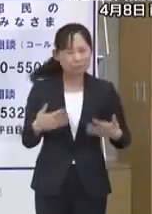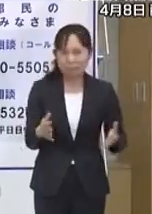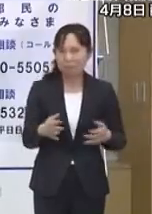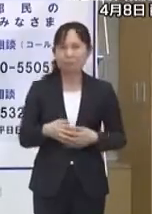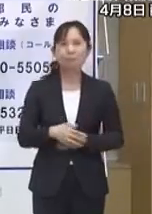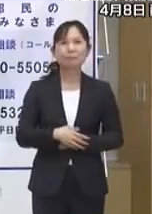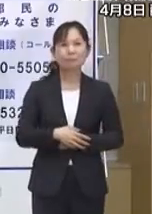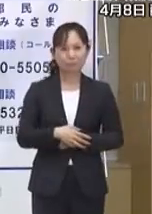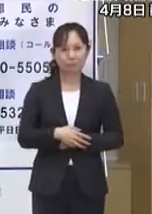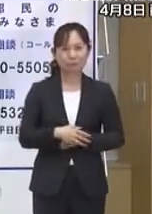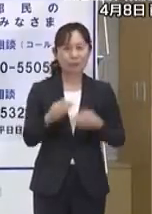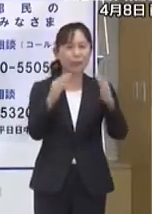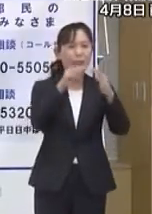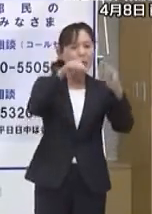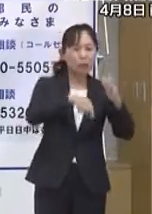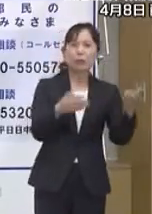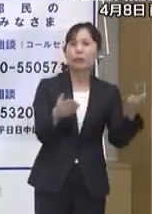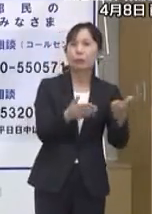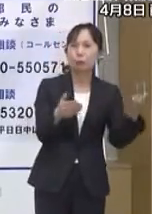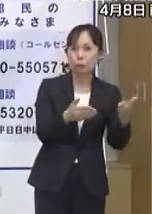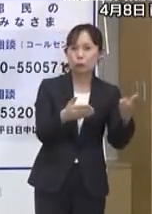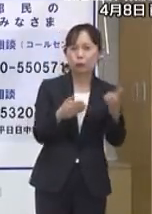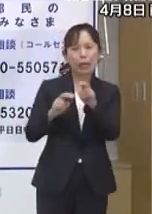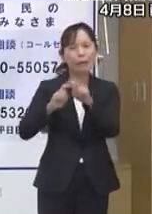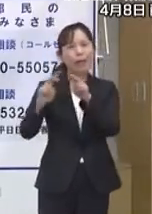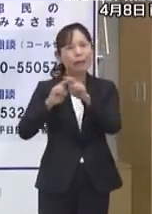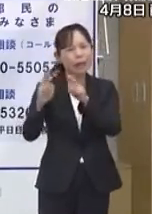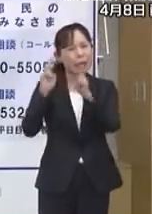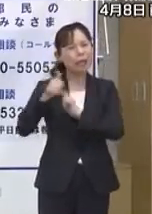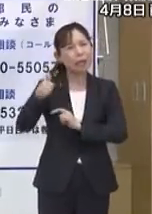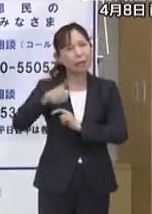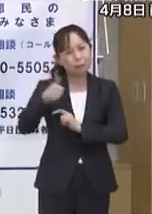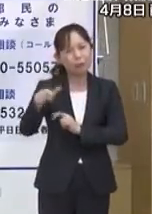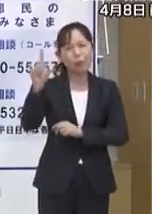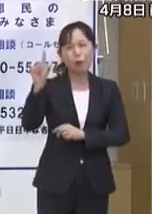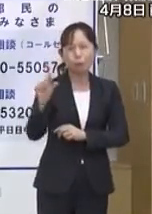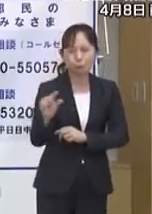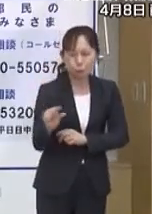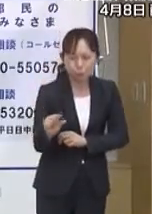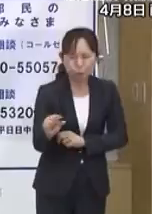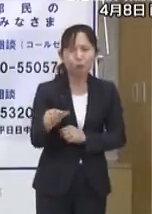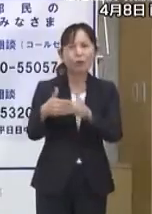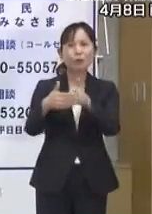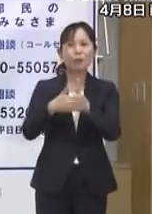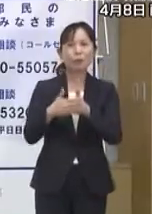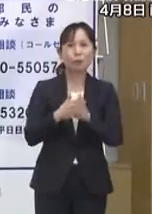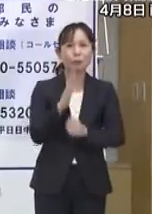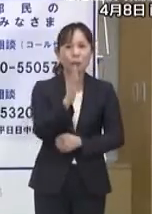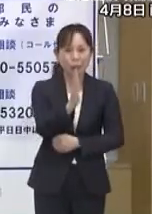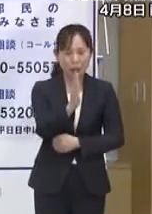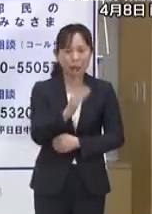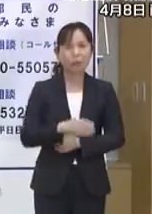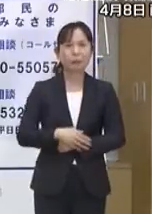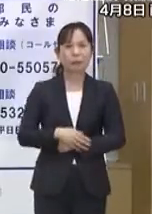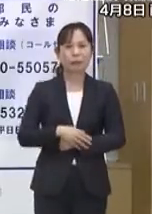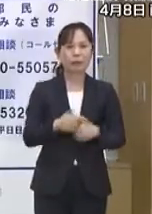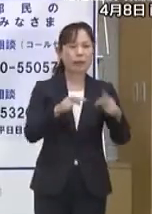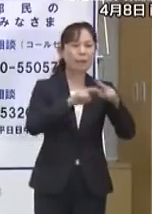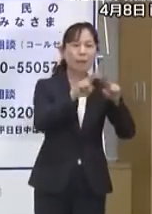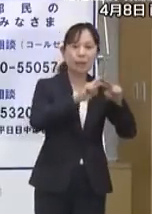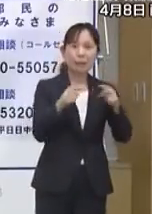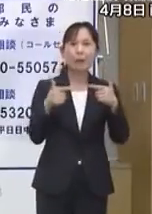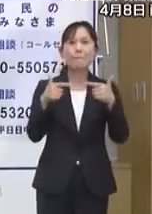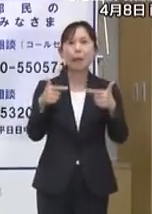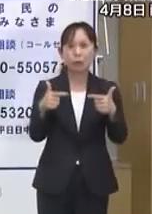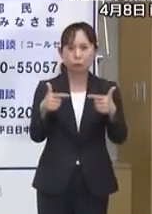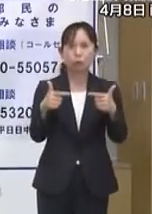在宅勤務を活用して通勤は最小に留めていただきますよお願いをいたしです公共交通機関の運休